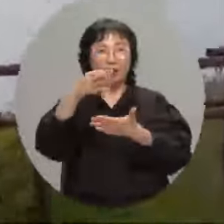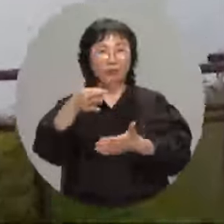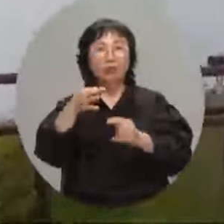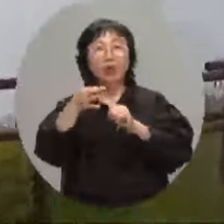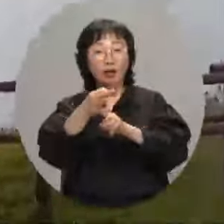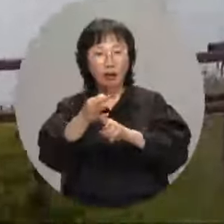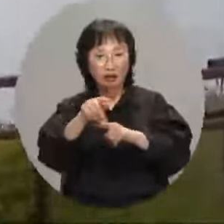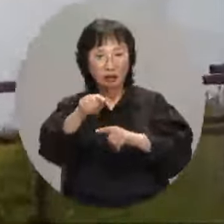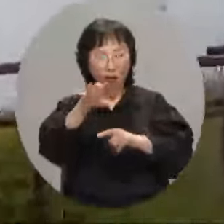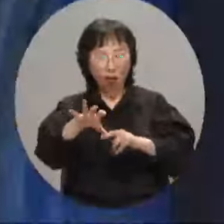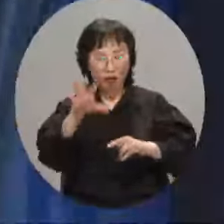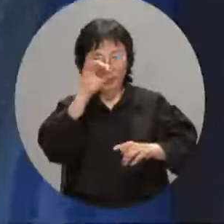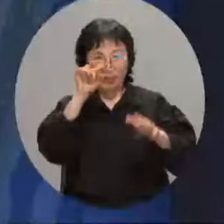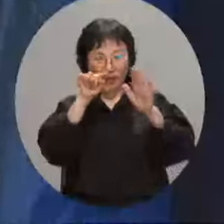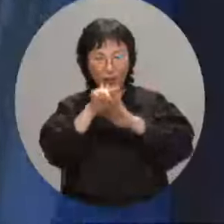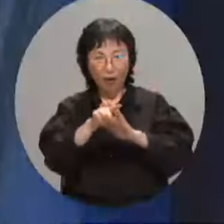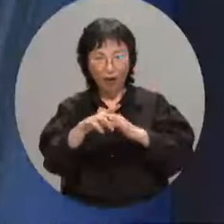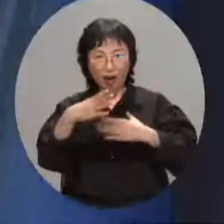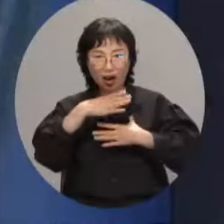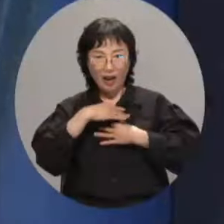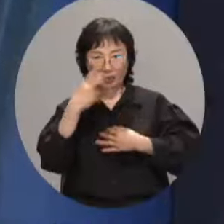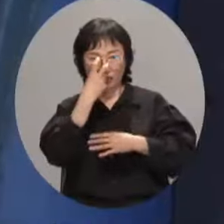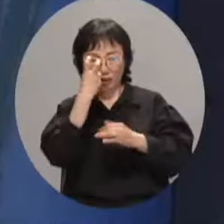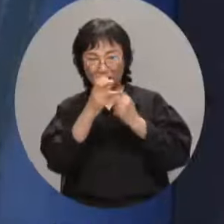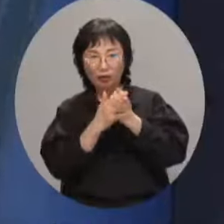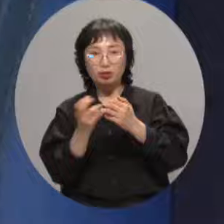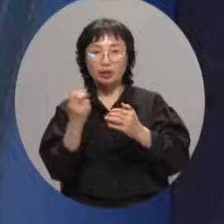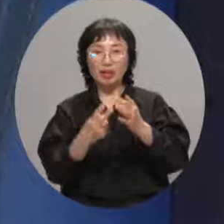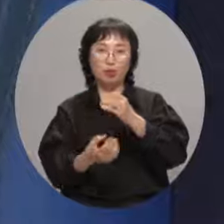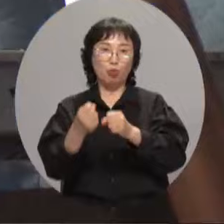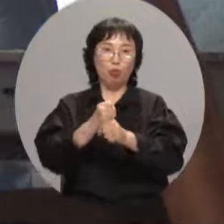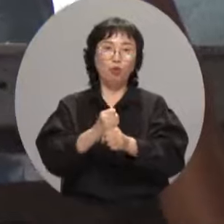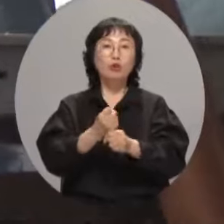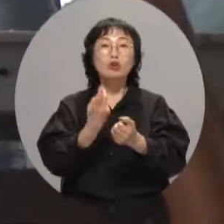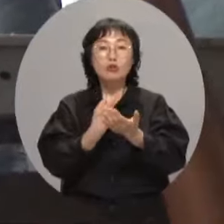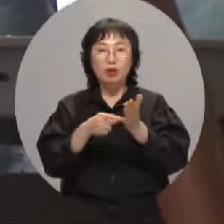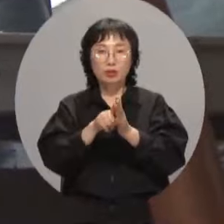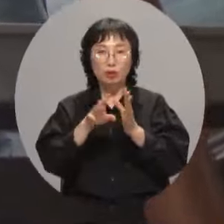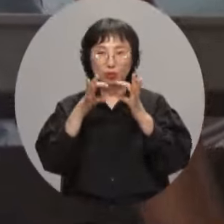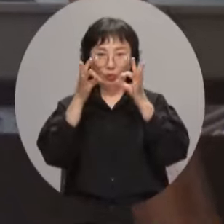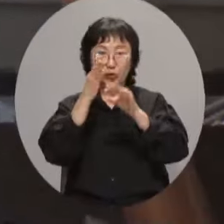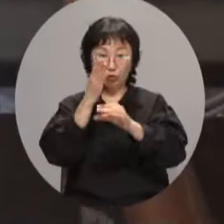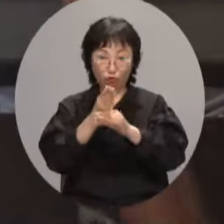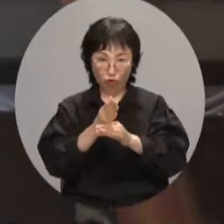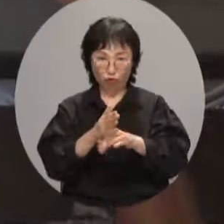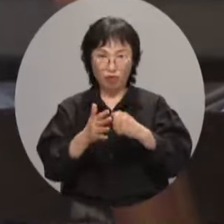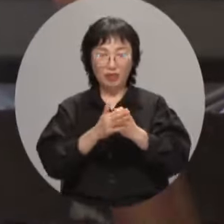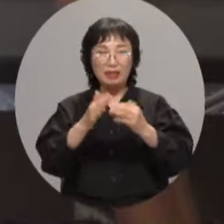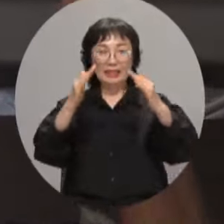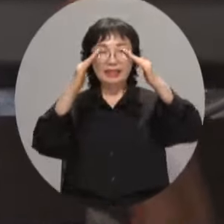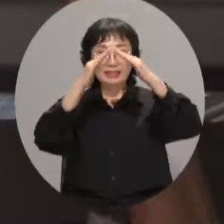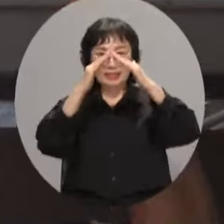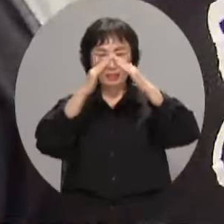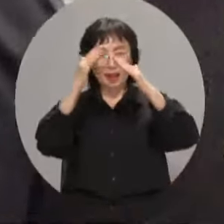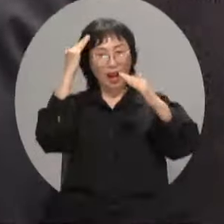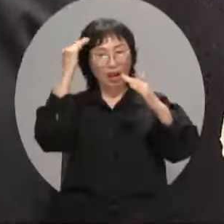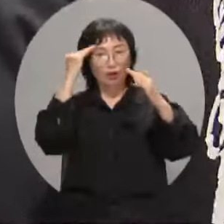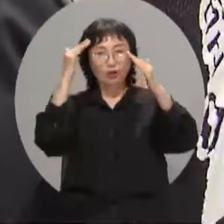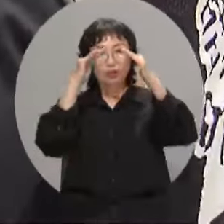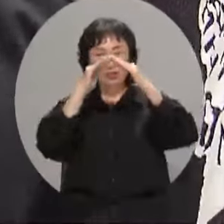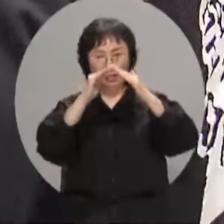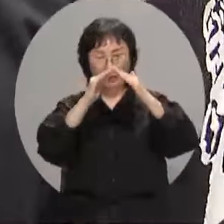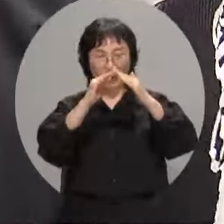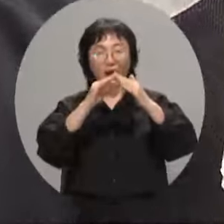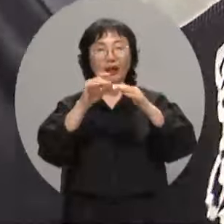둘러보고 안전진단과 복구 대책을 추진하고 있습니다. 이번 지진은 한옥의 특성을 진단해 볼 수 있는